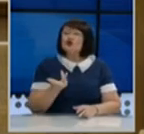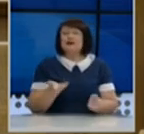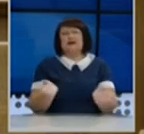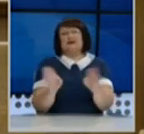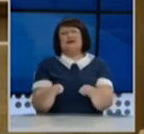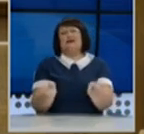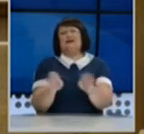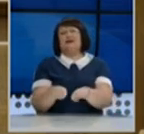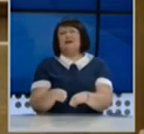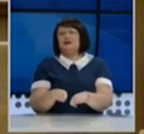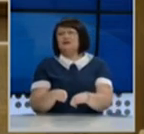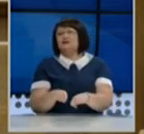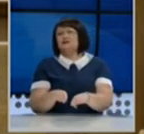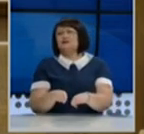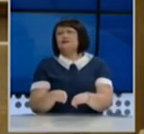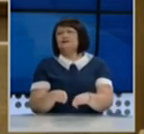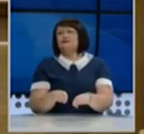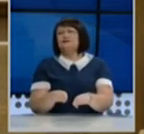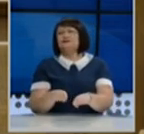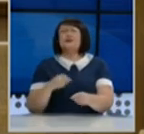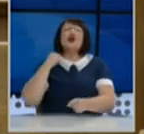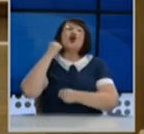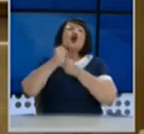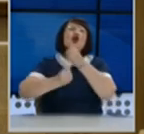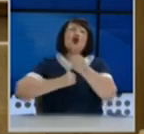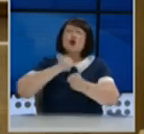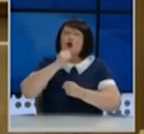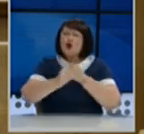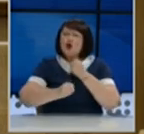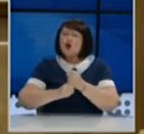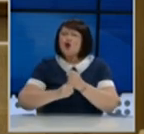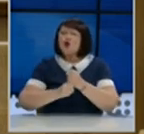συγκαλύψουν μια χρόνια